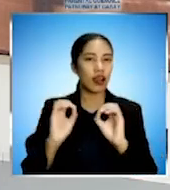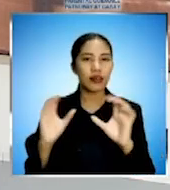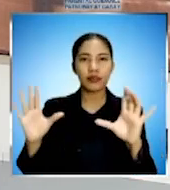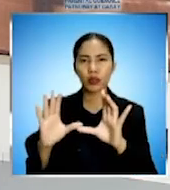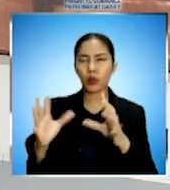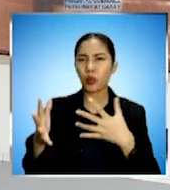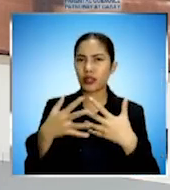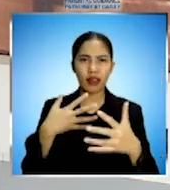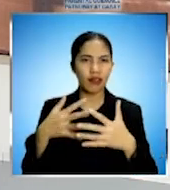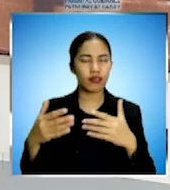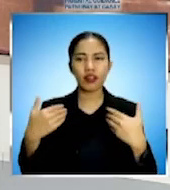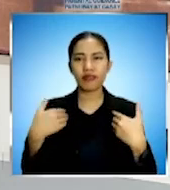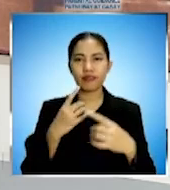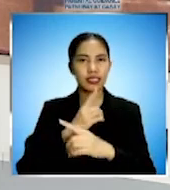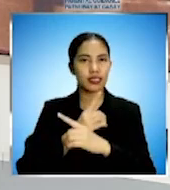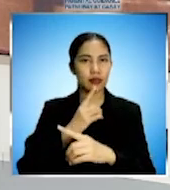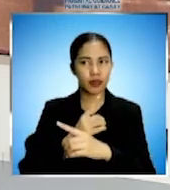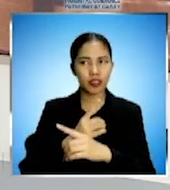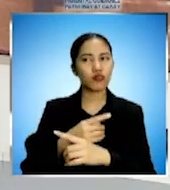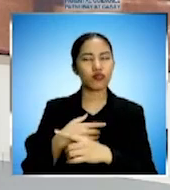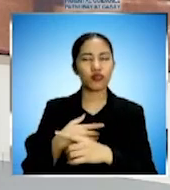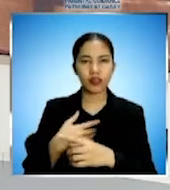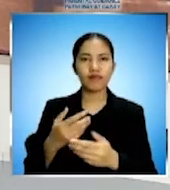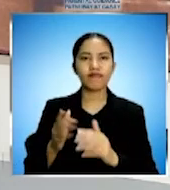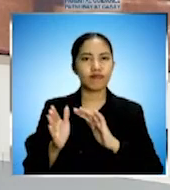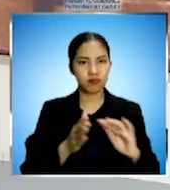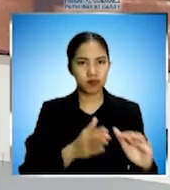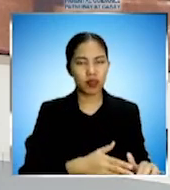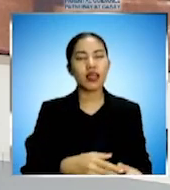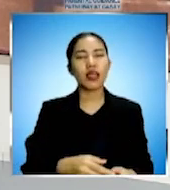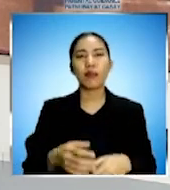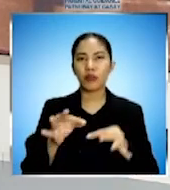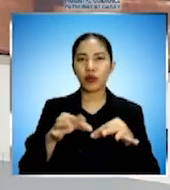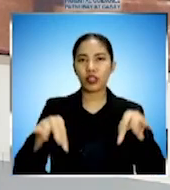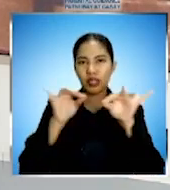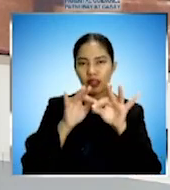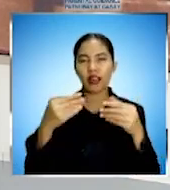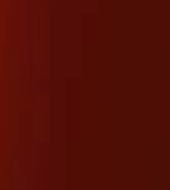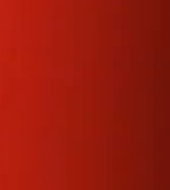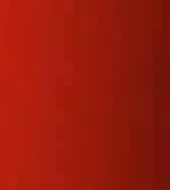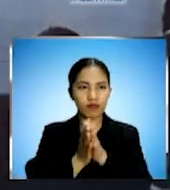at may dedikasyon. Yan ang kwentong inalam ni Athena Imperial.